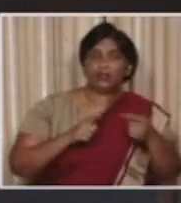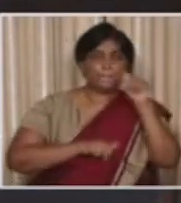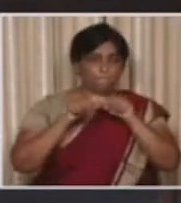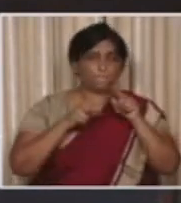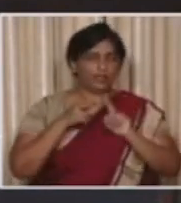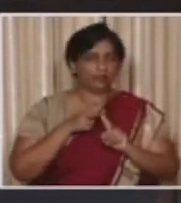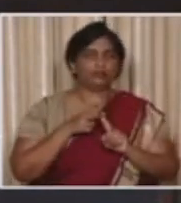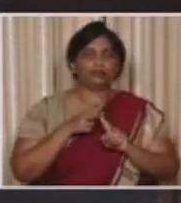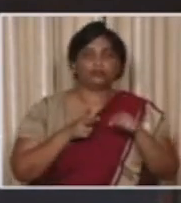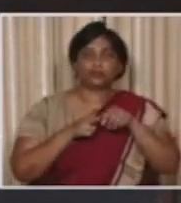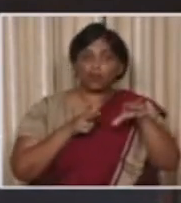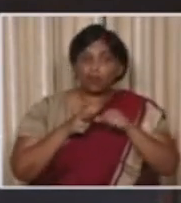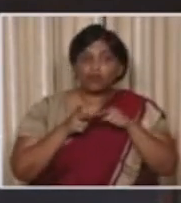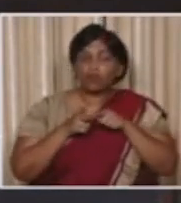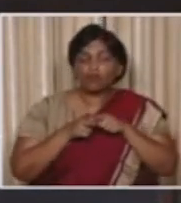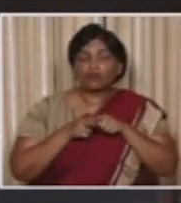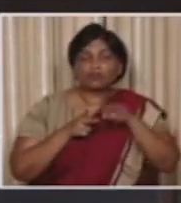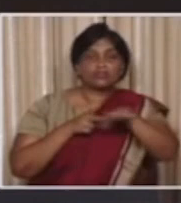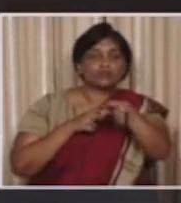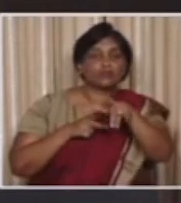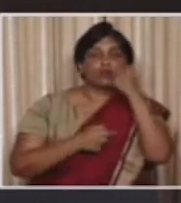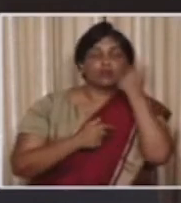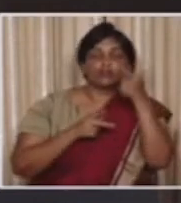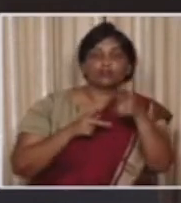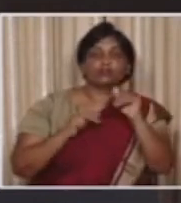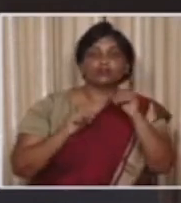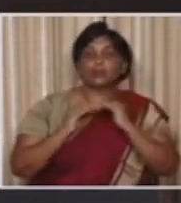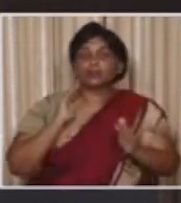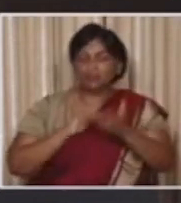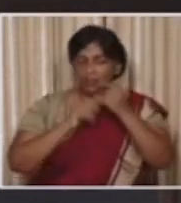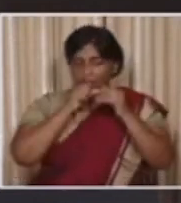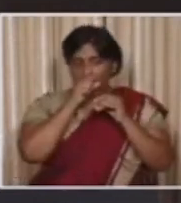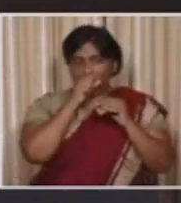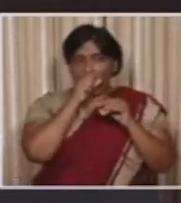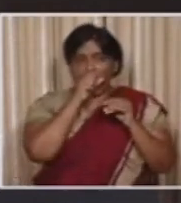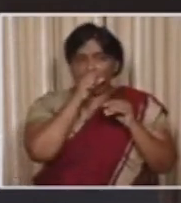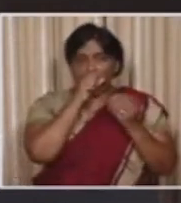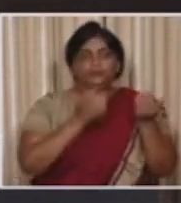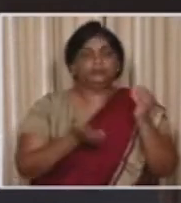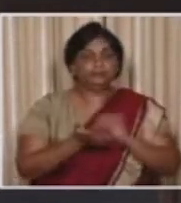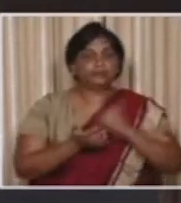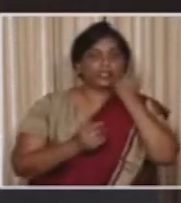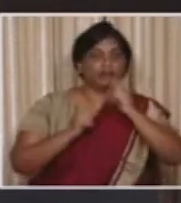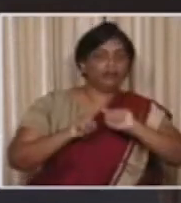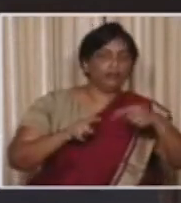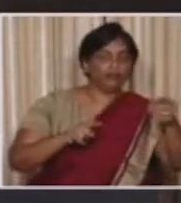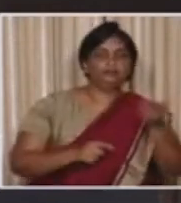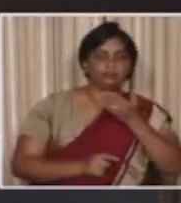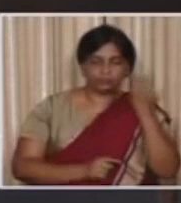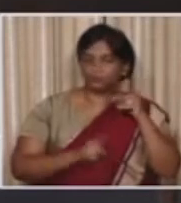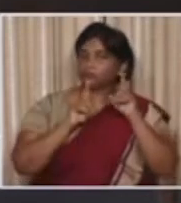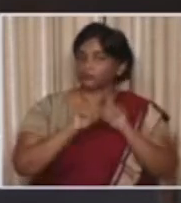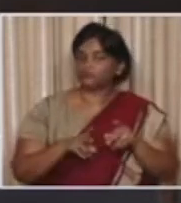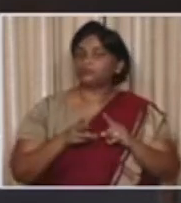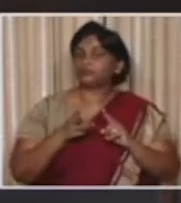ඖෂධය ඒව පාවිච්චි කරපු කට්ටියගේ අද මොනවද වෙලා තියෙන්නේ? සමාජලට ගෙදර ගියාට පස්සේ නැවත වෙන ලෙඩ හැදෙන්න පුළුවන්. ඒ